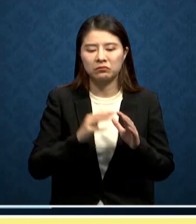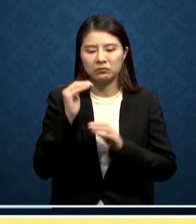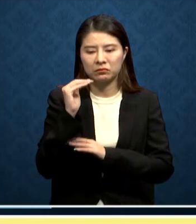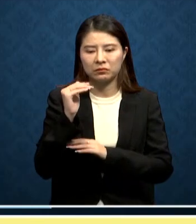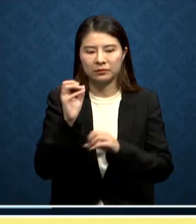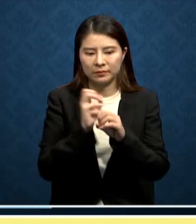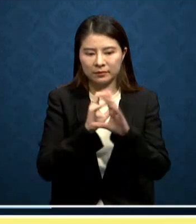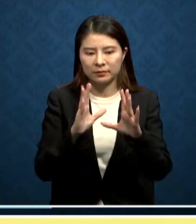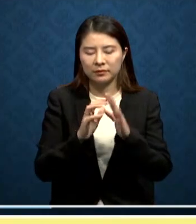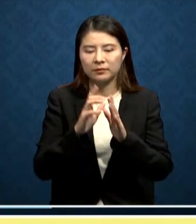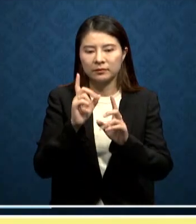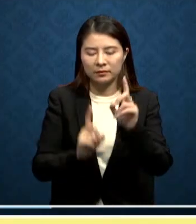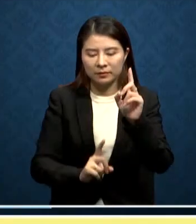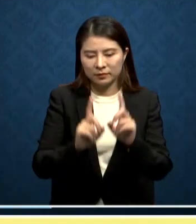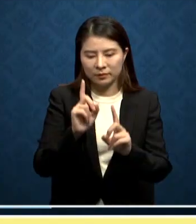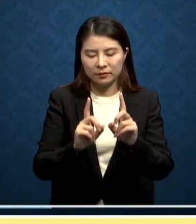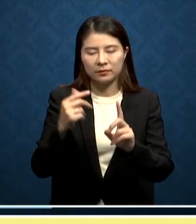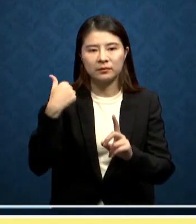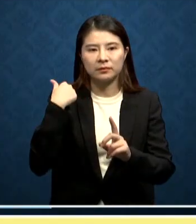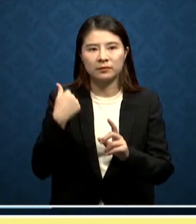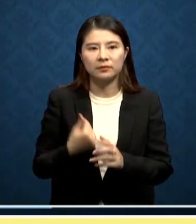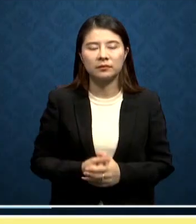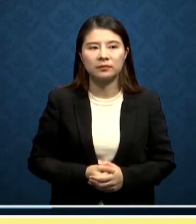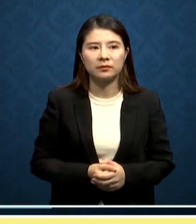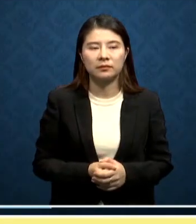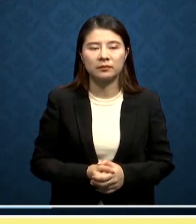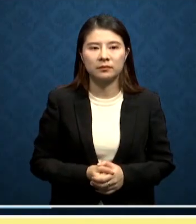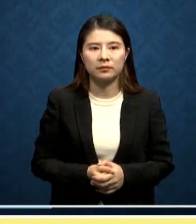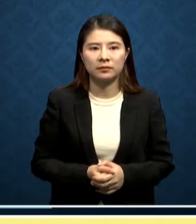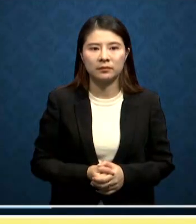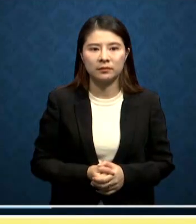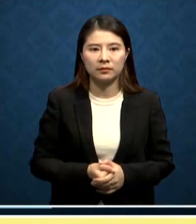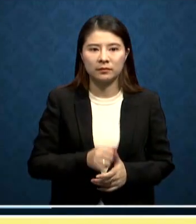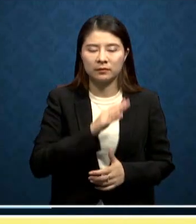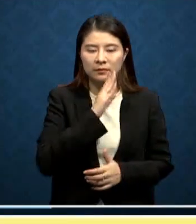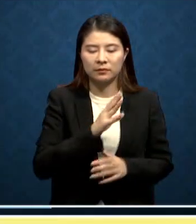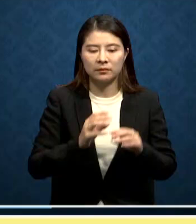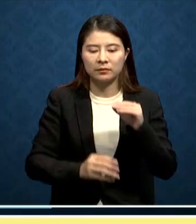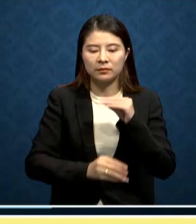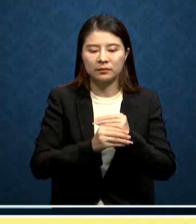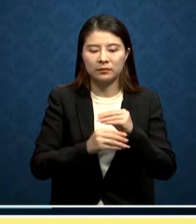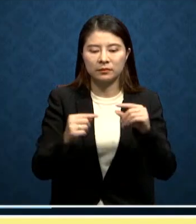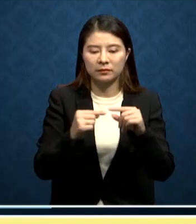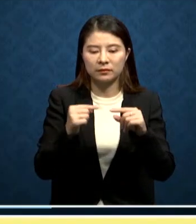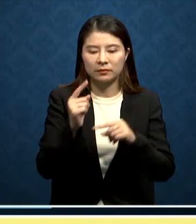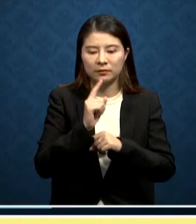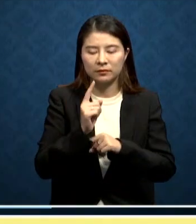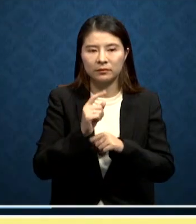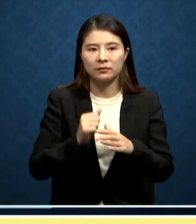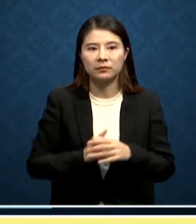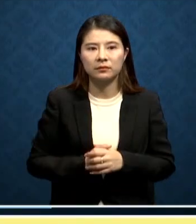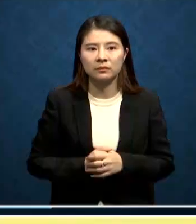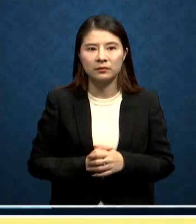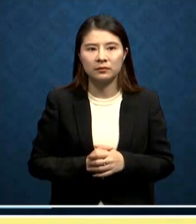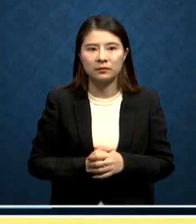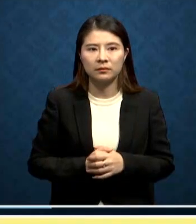ชัดเจนหรือหรือถ้าท่านจะไปเพิ่มไปเพิ่มผมอาจจะใช้คำพูด